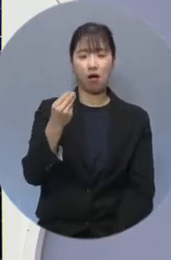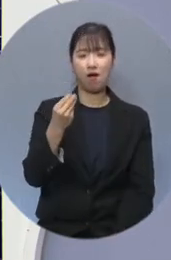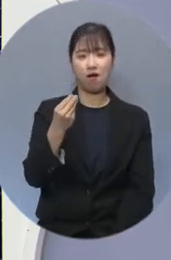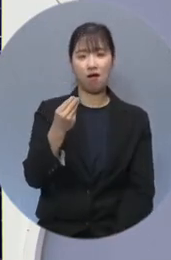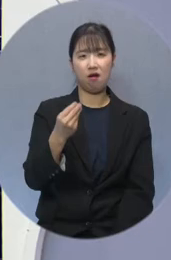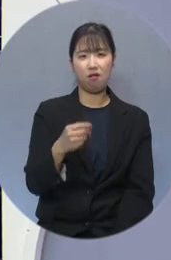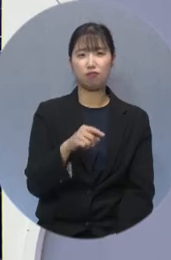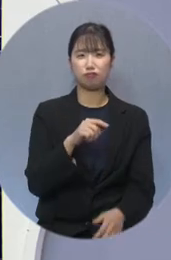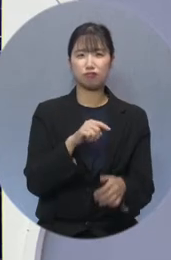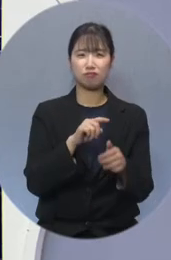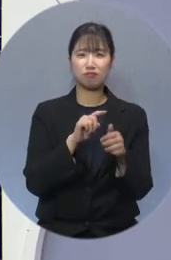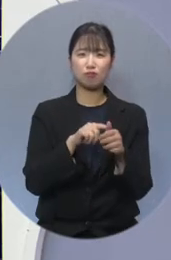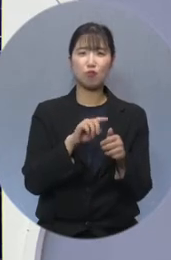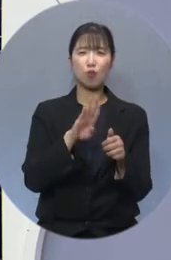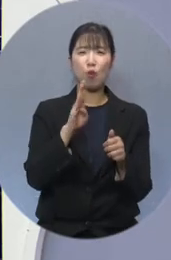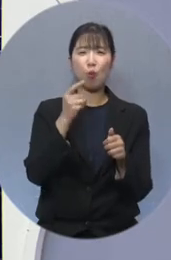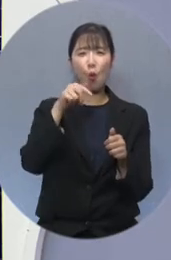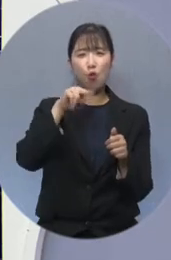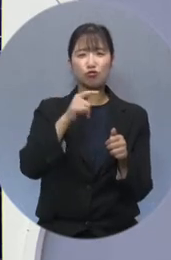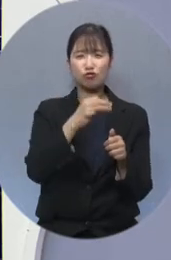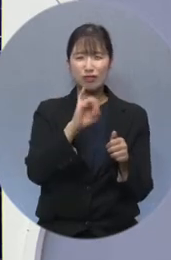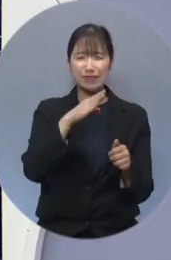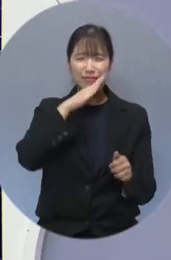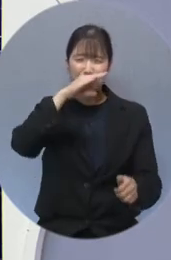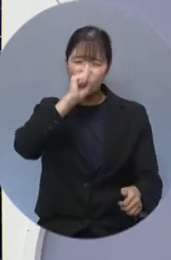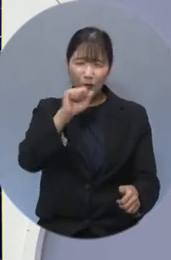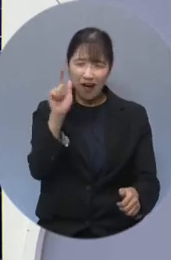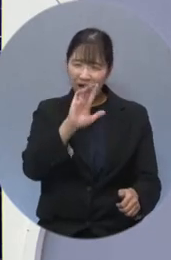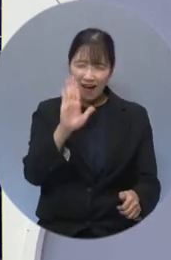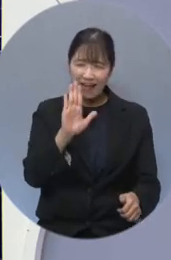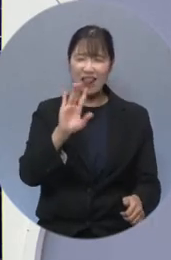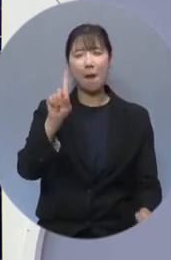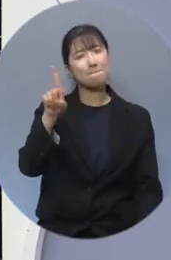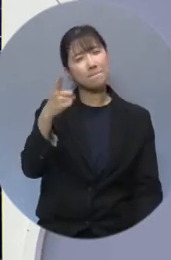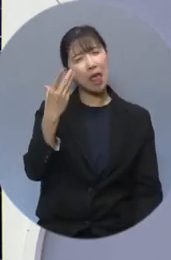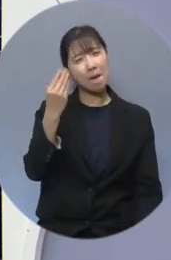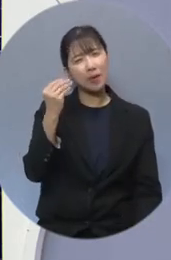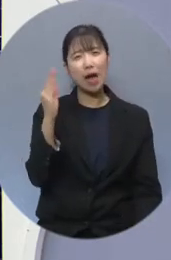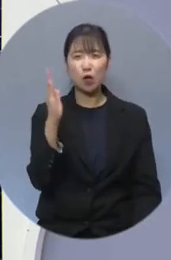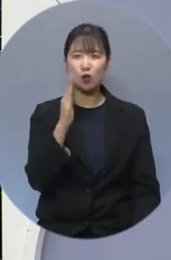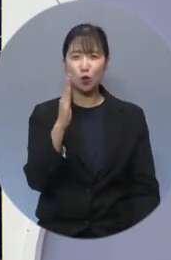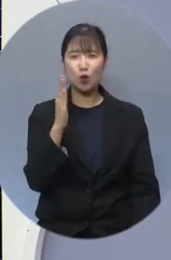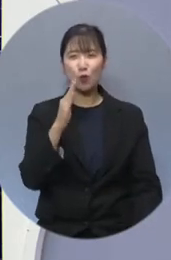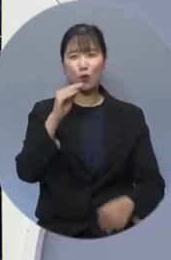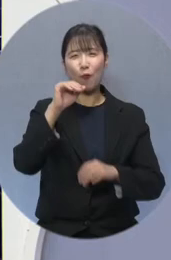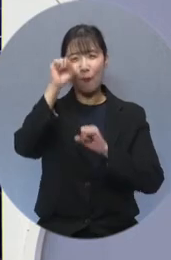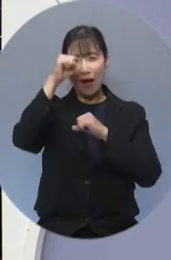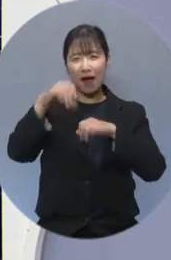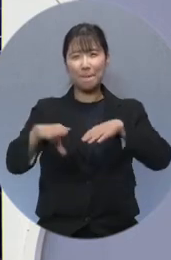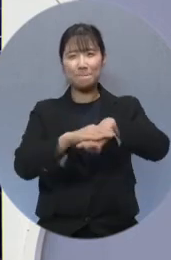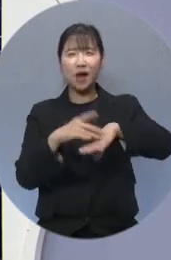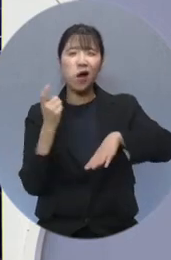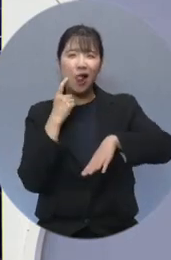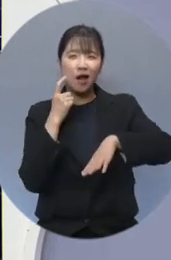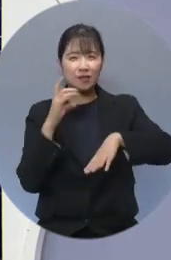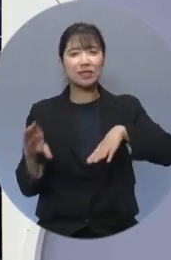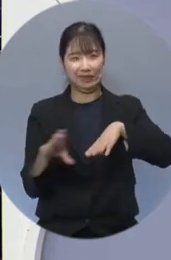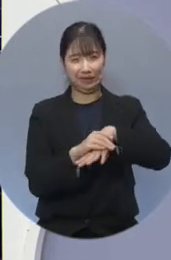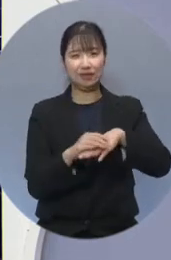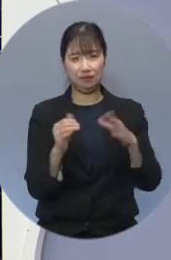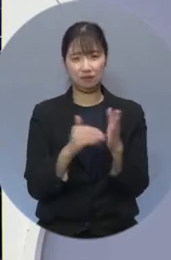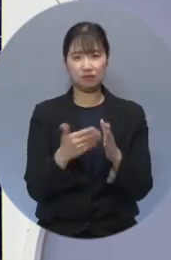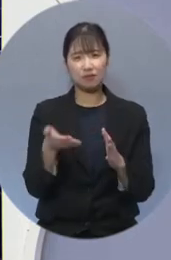우리 복순이는 뭐 아주 고급형은 아니고 한 100만 원 정도 되는 의족을 지금 하고 있습니다. 아, 그렇습니까? 네,